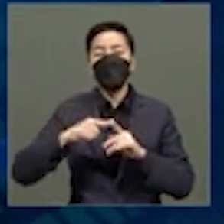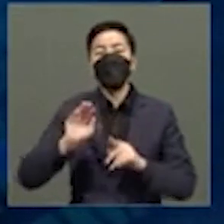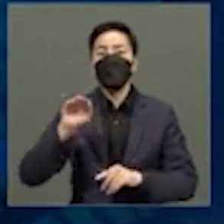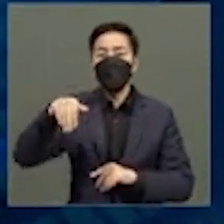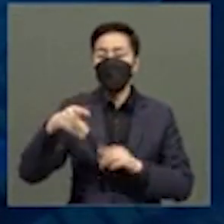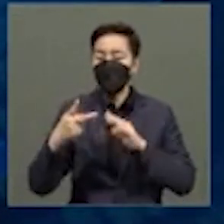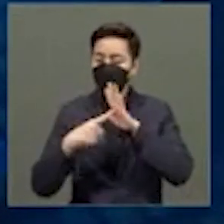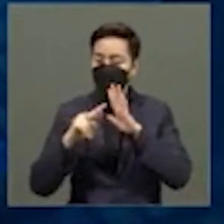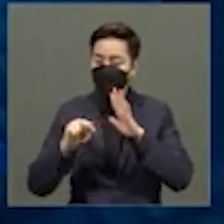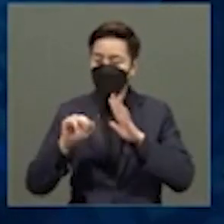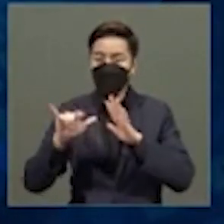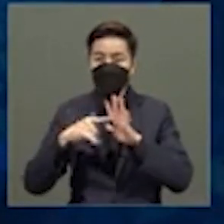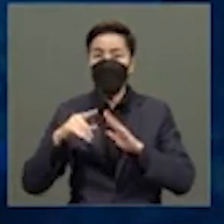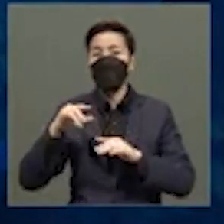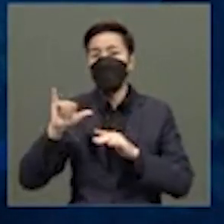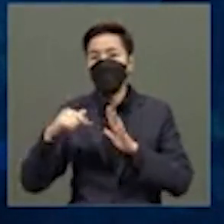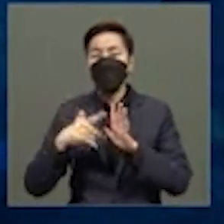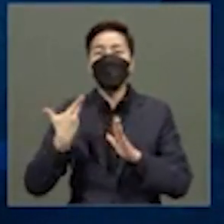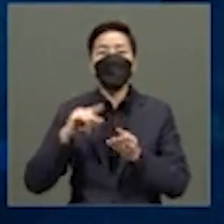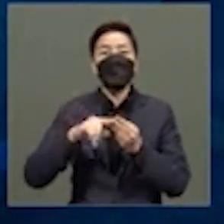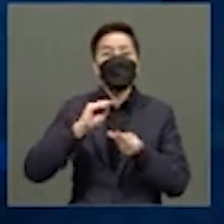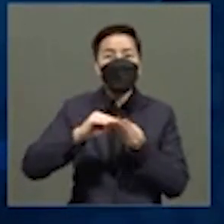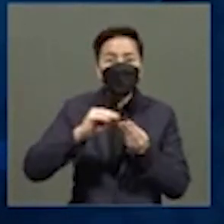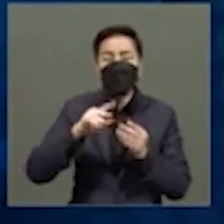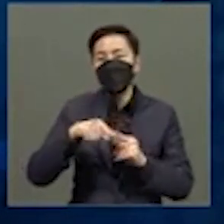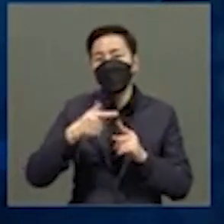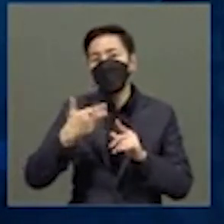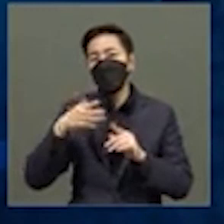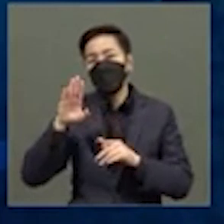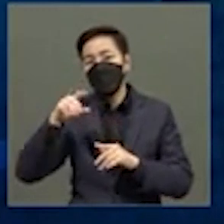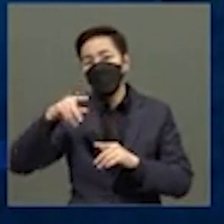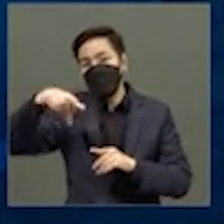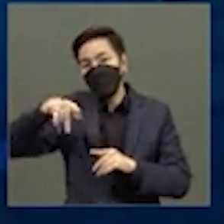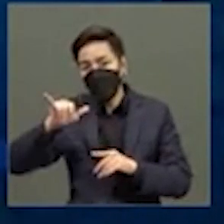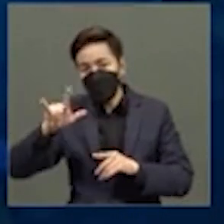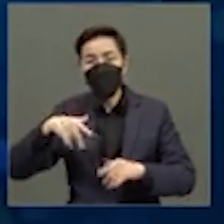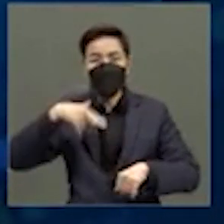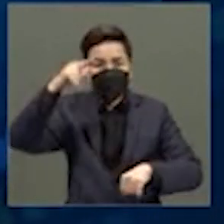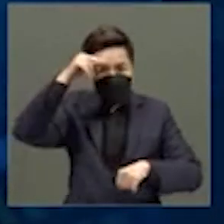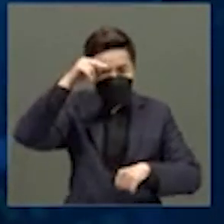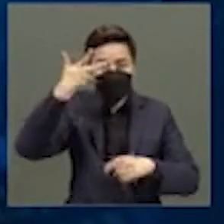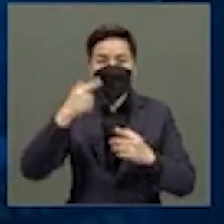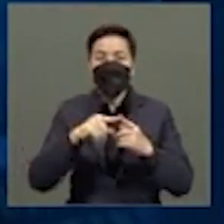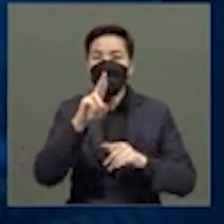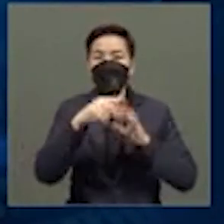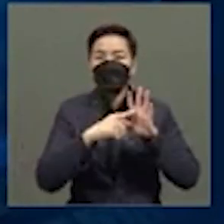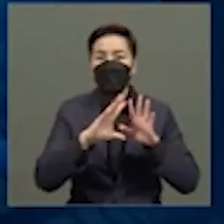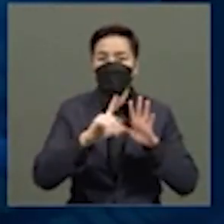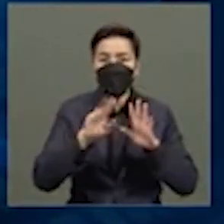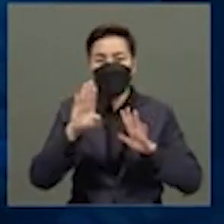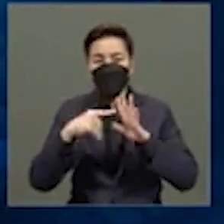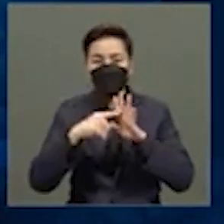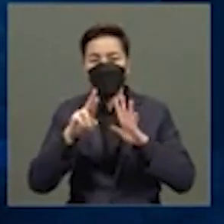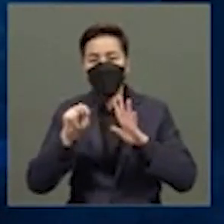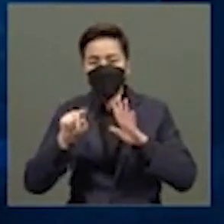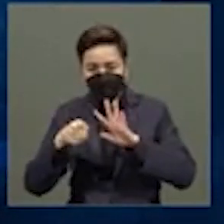าวพญาไทตลิ่งชันบางกอกใหญ่จอมทองธนบุรีราชบูรณะบางบอนหนองแ